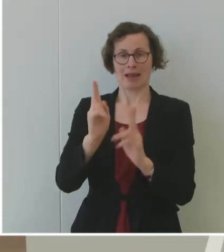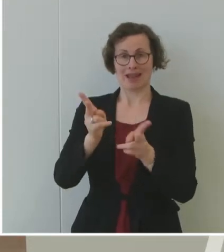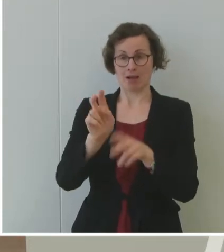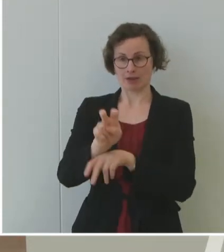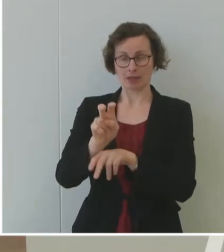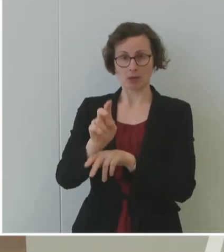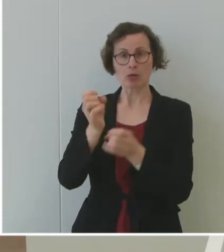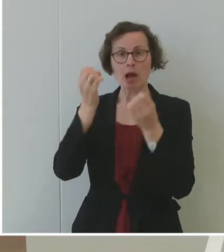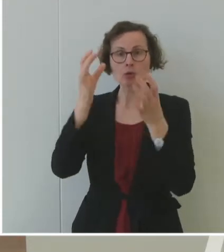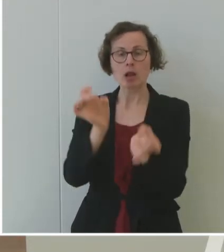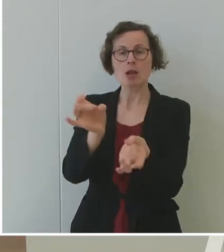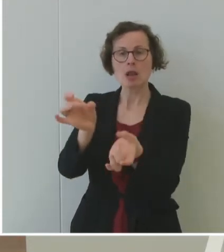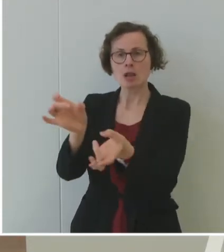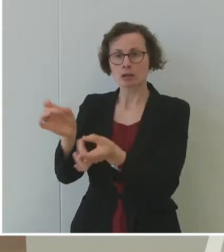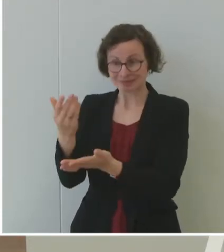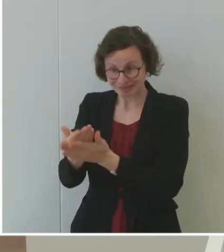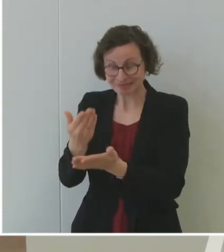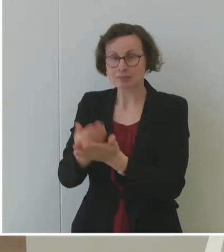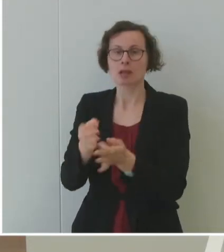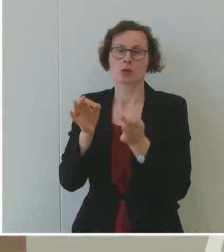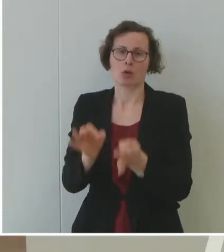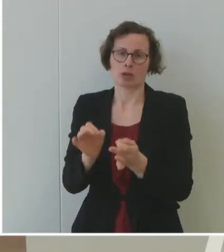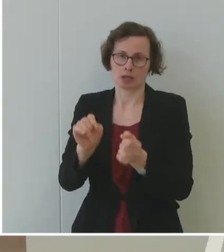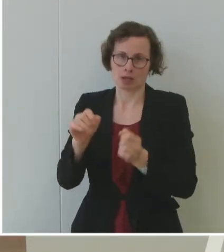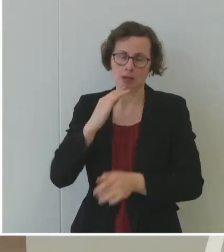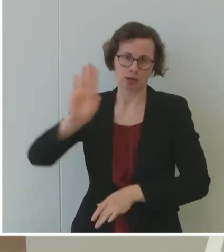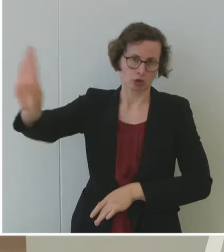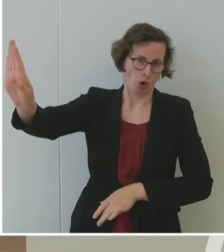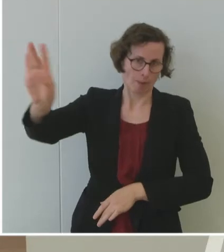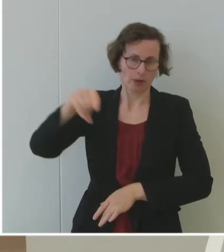Hier können Sie ganz konkret jetzt Zeichen setzen.